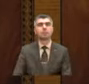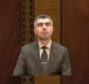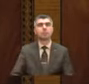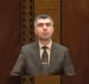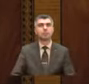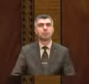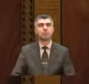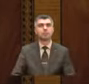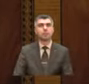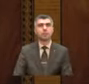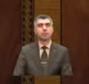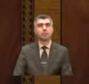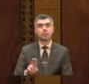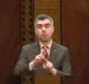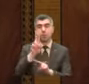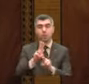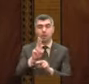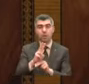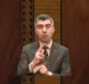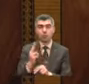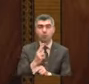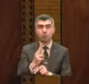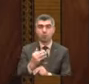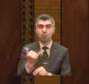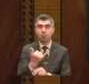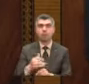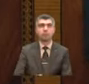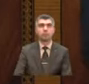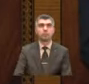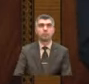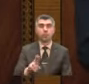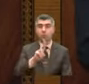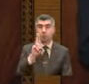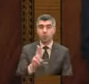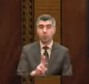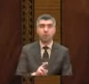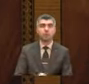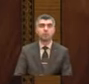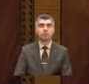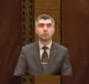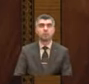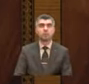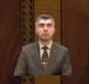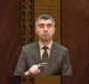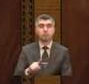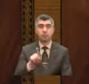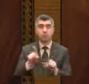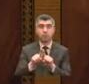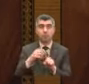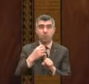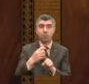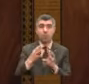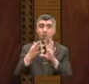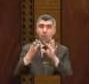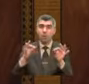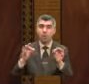طرح هذين السؤالين، وإن كان كل سؤال بالحق يحتاج إلى جلسات وأي جلسة، ولا